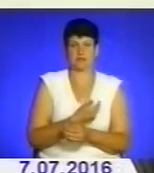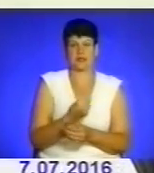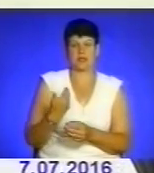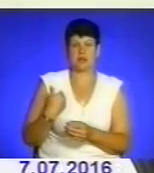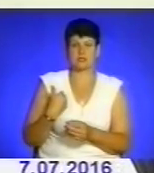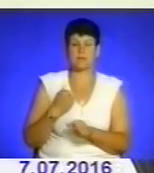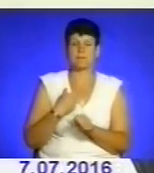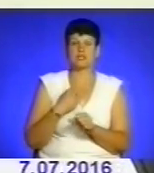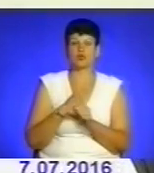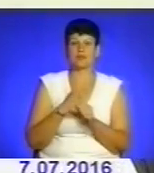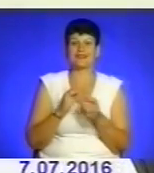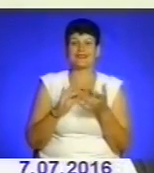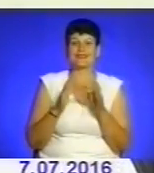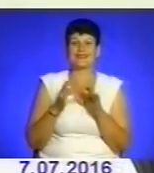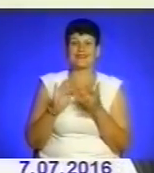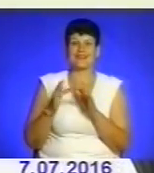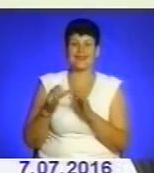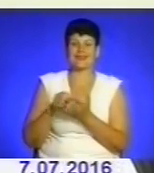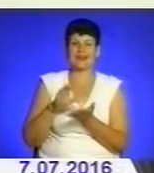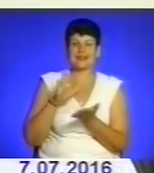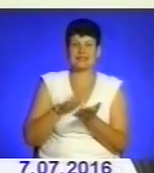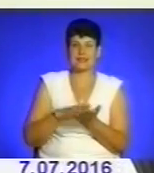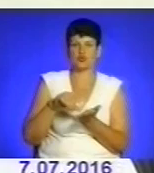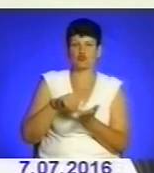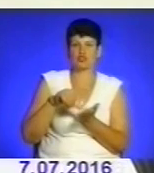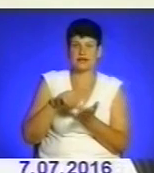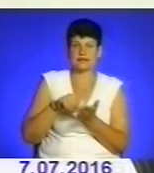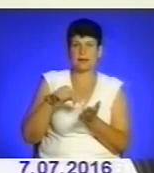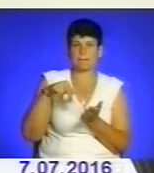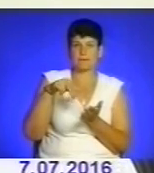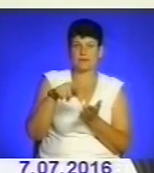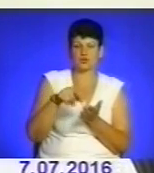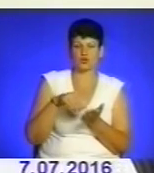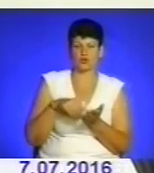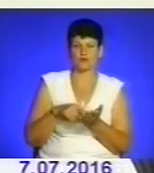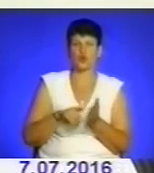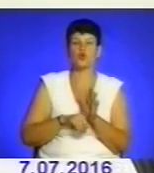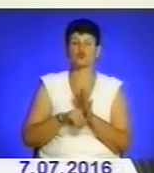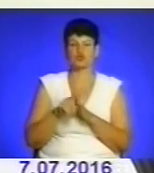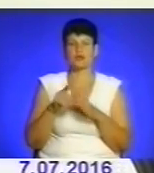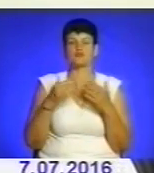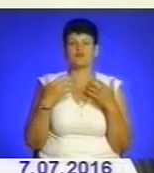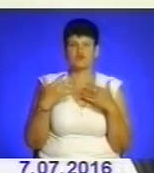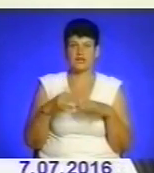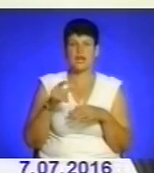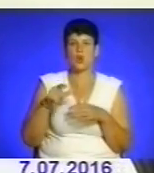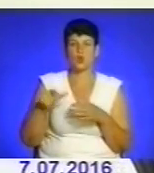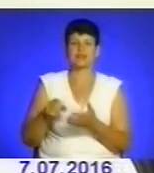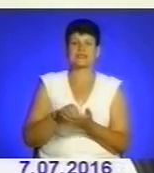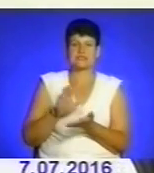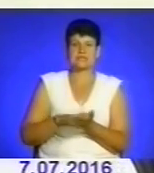зробили інтернет-реєстрацію учасників пішої ходи. Воно, відповідно, розпочалося вже, і люди